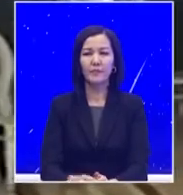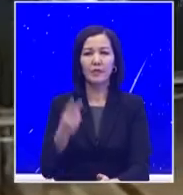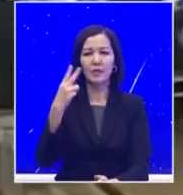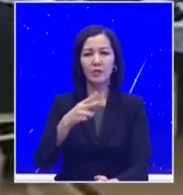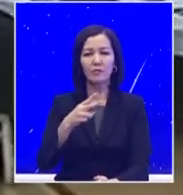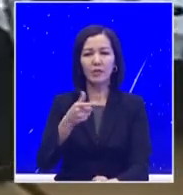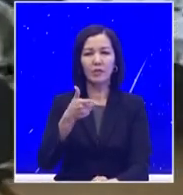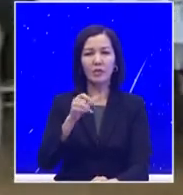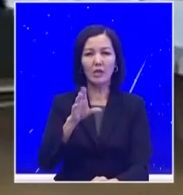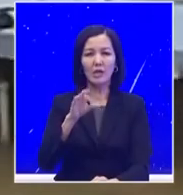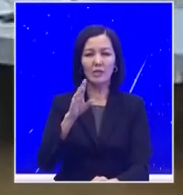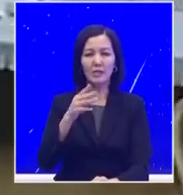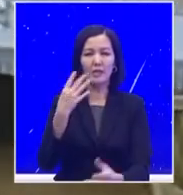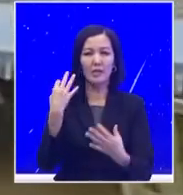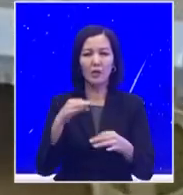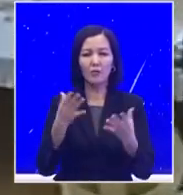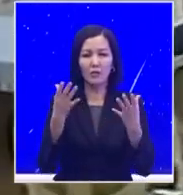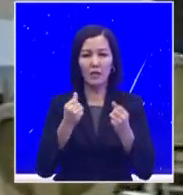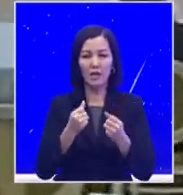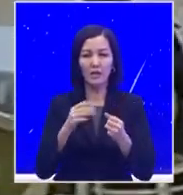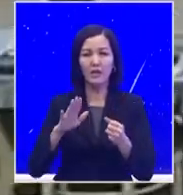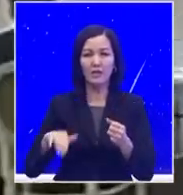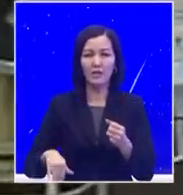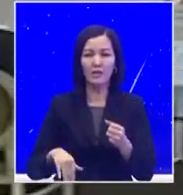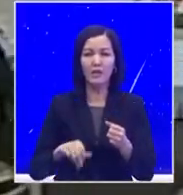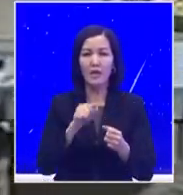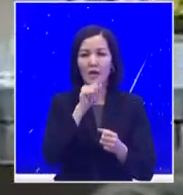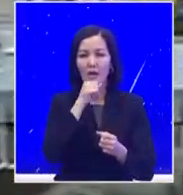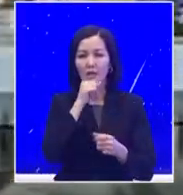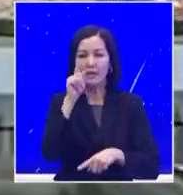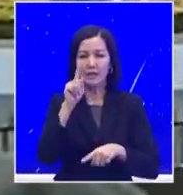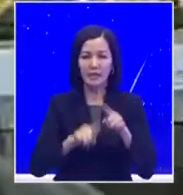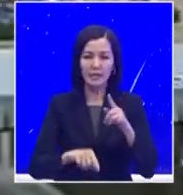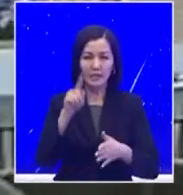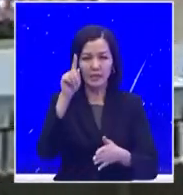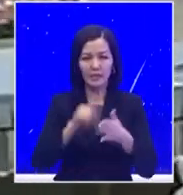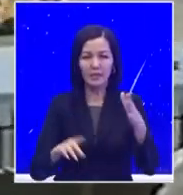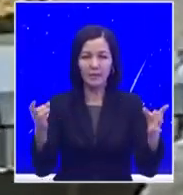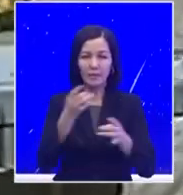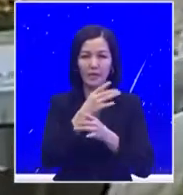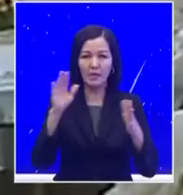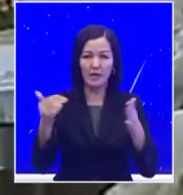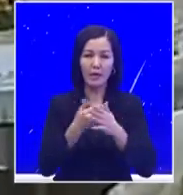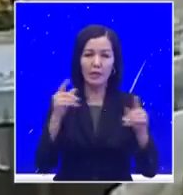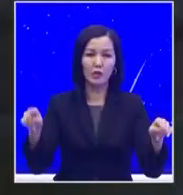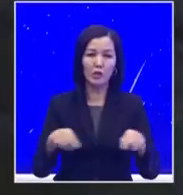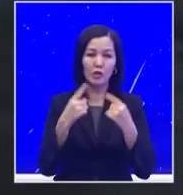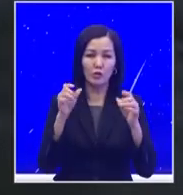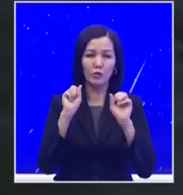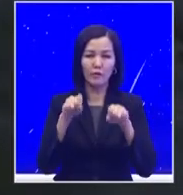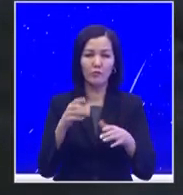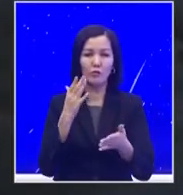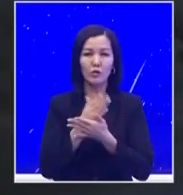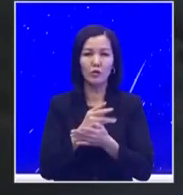20-шы ғасырда Қазақстан тәуелсіздікке ие болған соң ата-баба діні мен мәдениетін қайта жаңғыртуға мүмкіндік туды. 1990